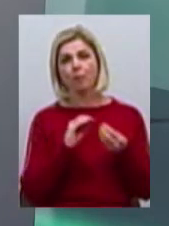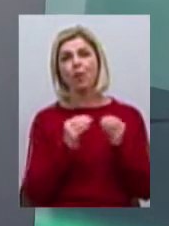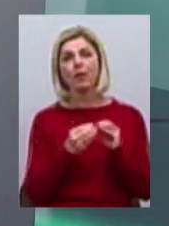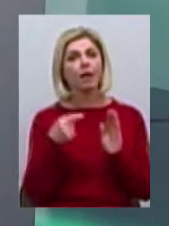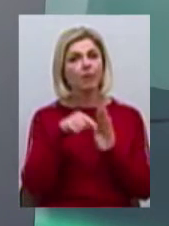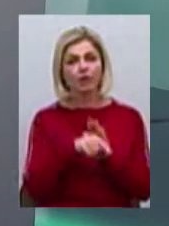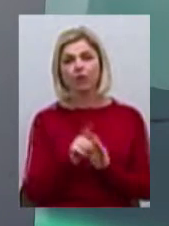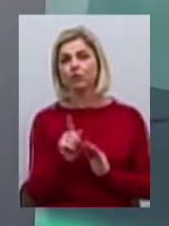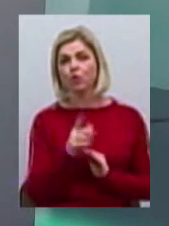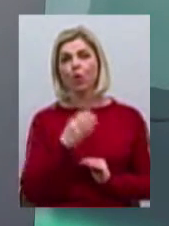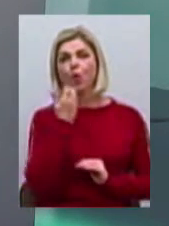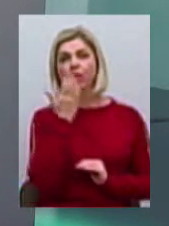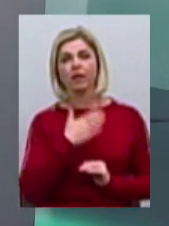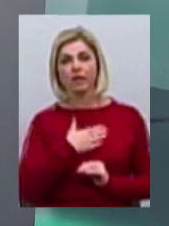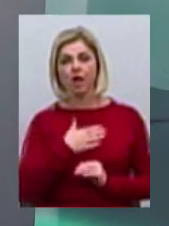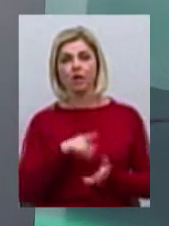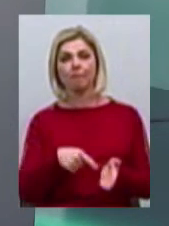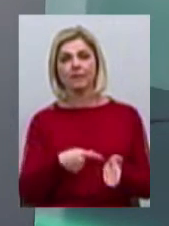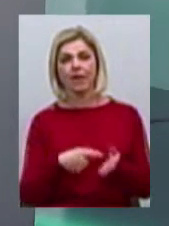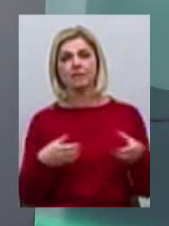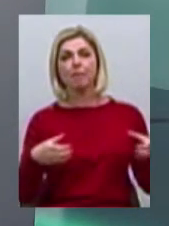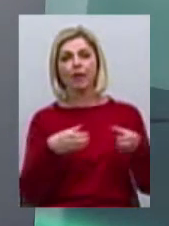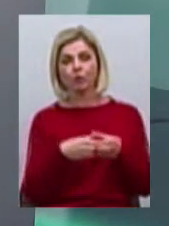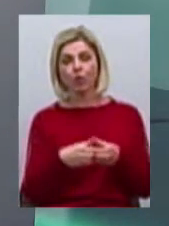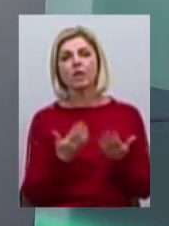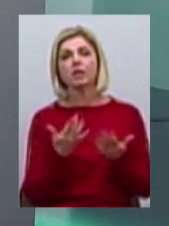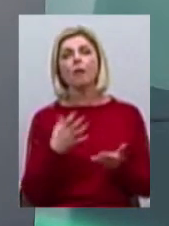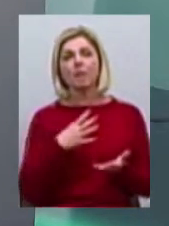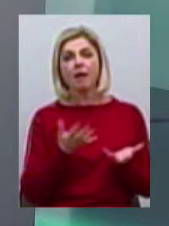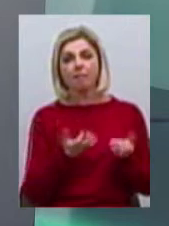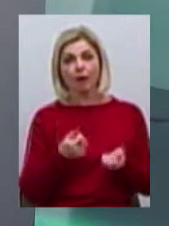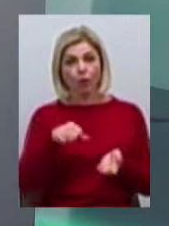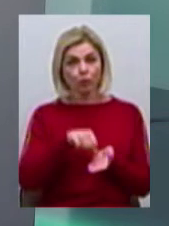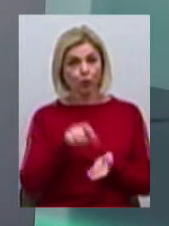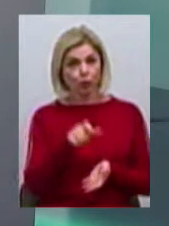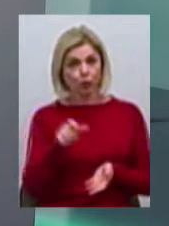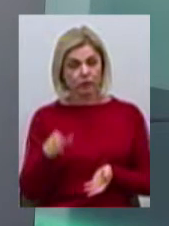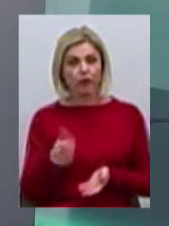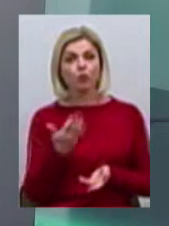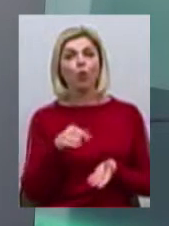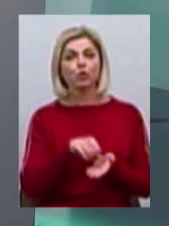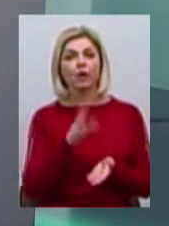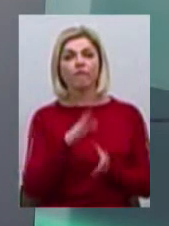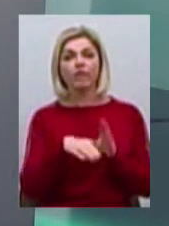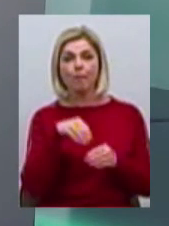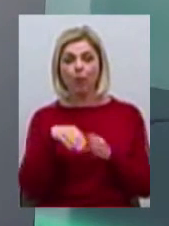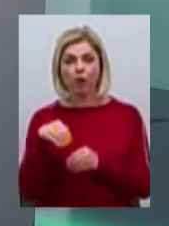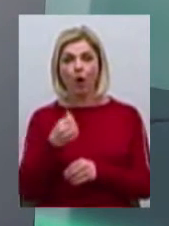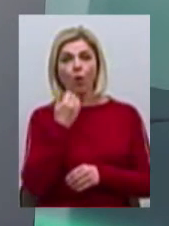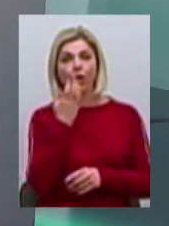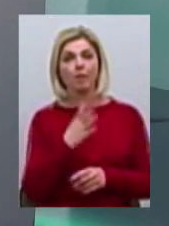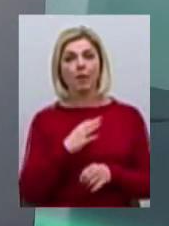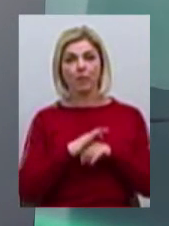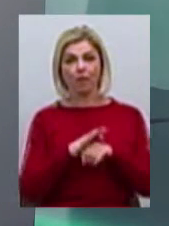тому, що коли наша міська спільнота, яка вже є, скільки вже брало людей участі у виборах, коли вони провели